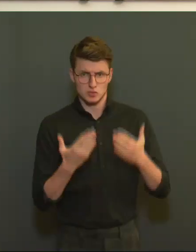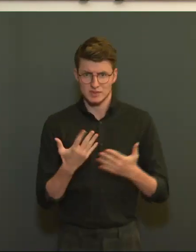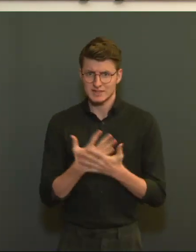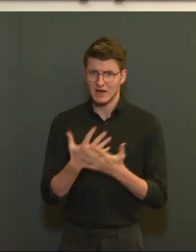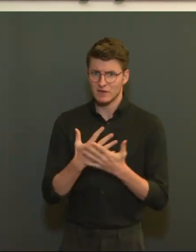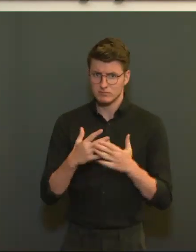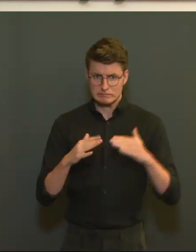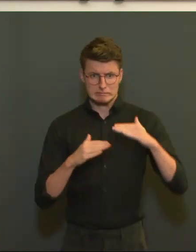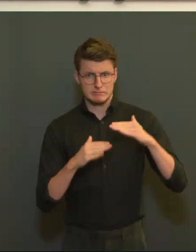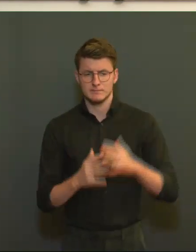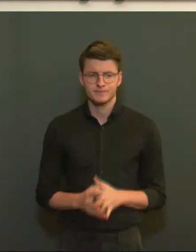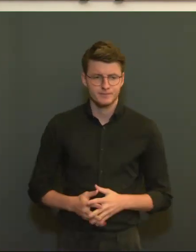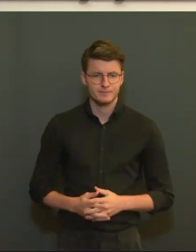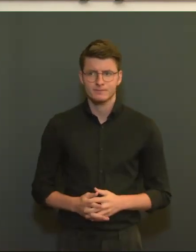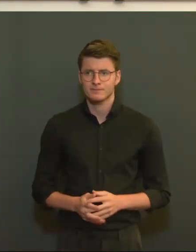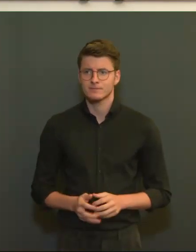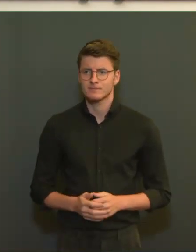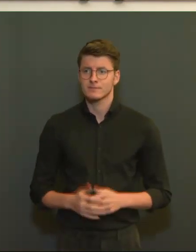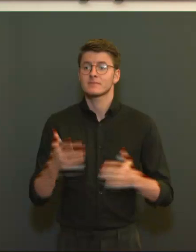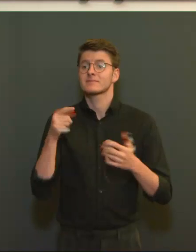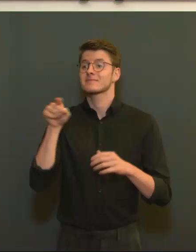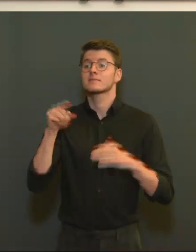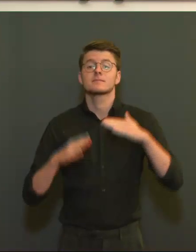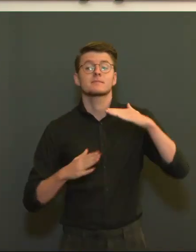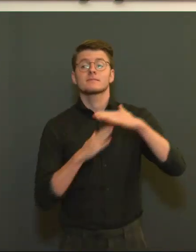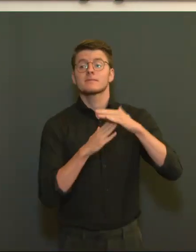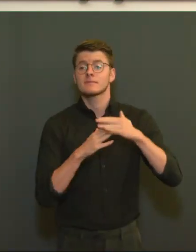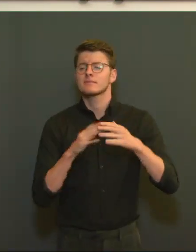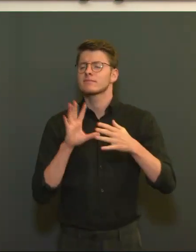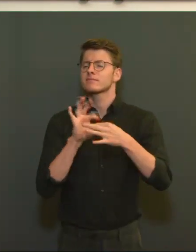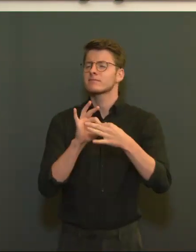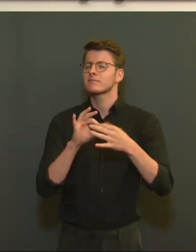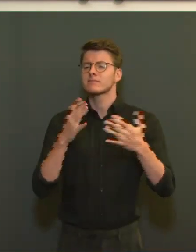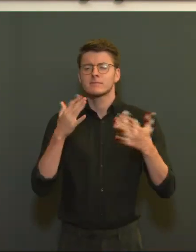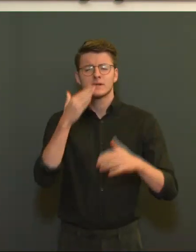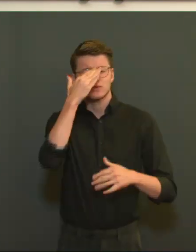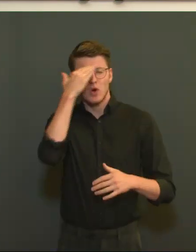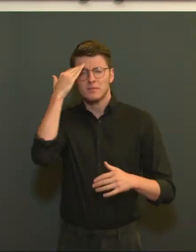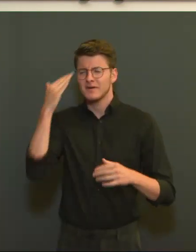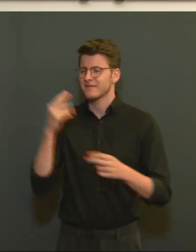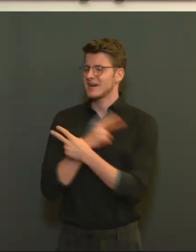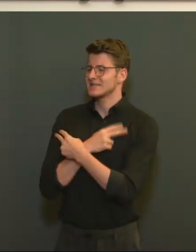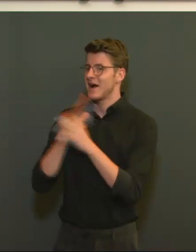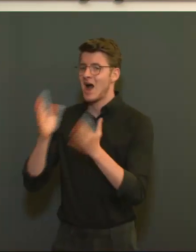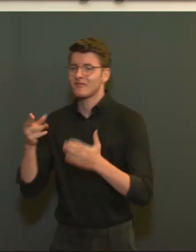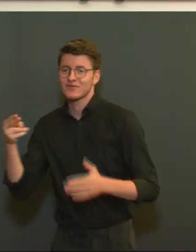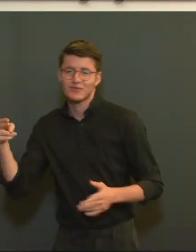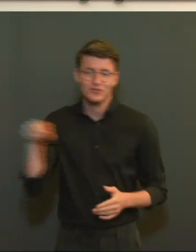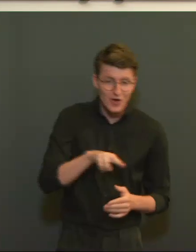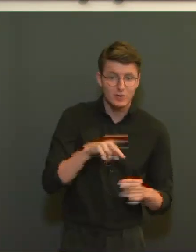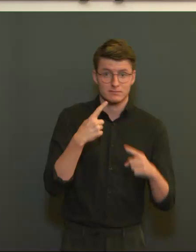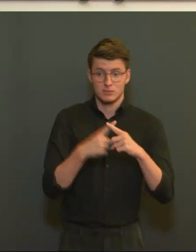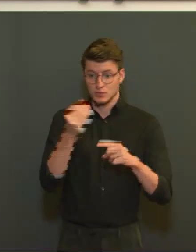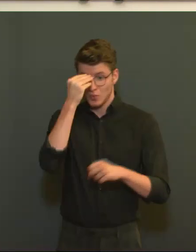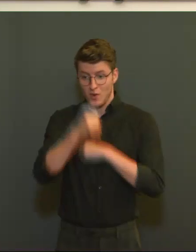Deze stijging valt samen met het einde van de zomervakantie en met het begin van het schooljaar. Met een RT-waarde